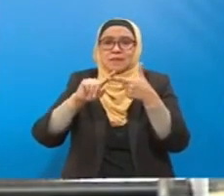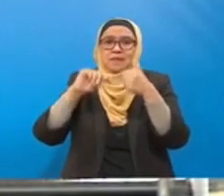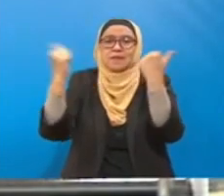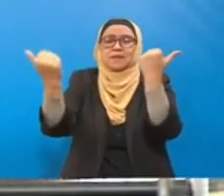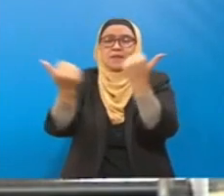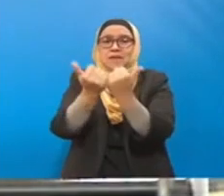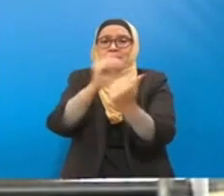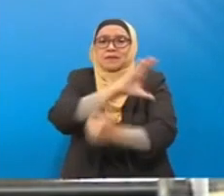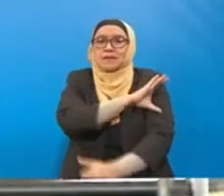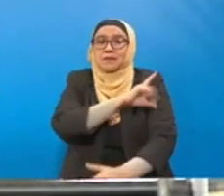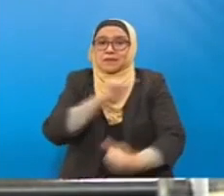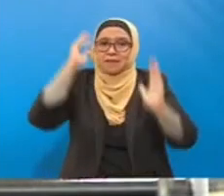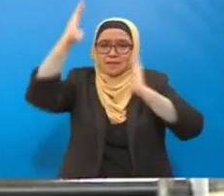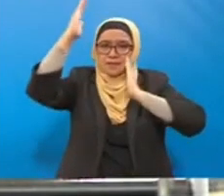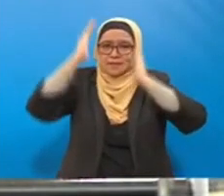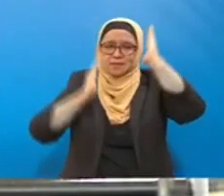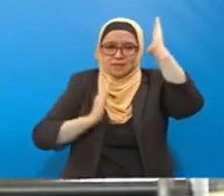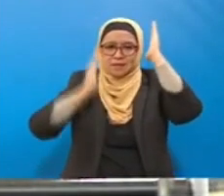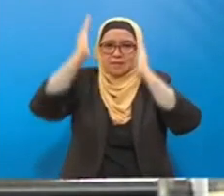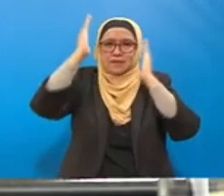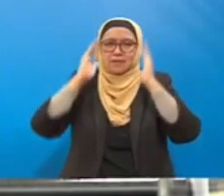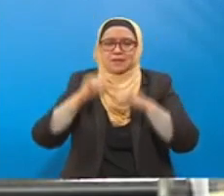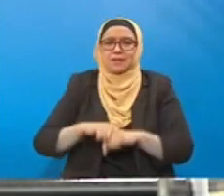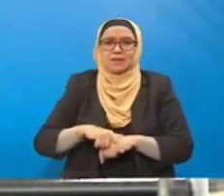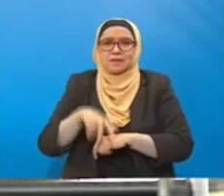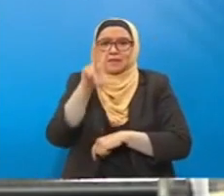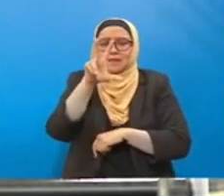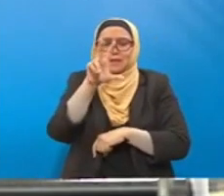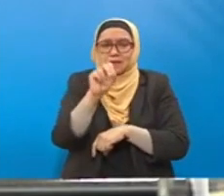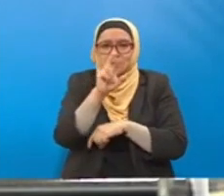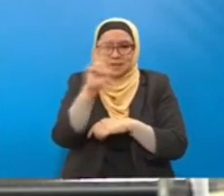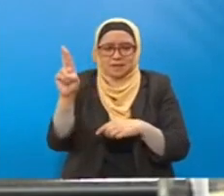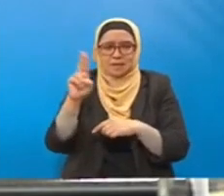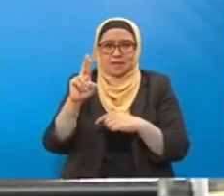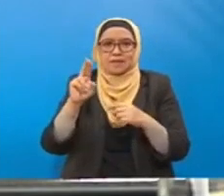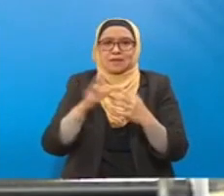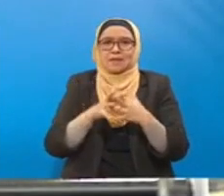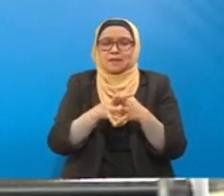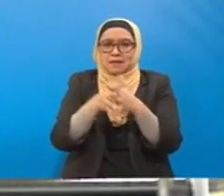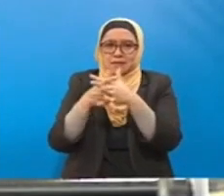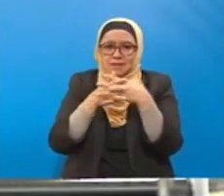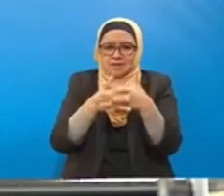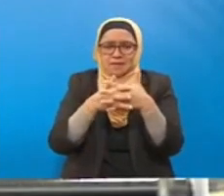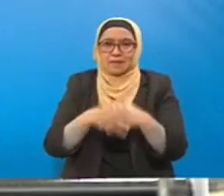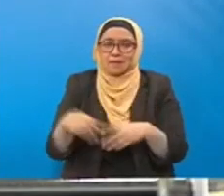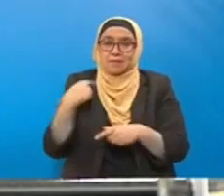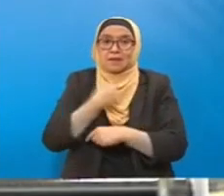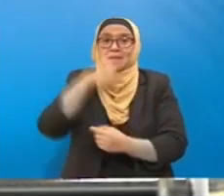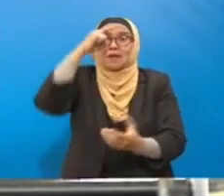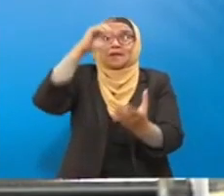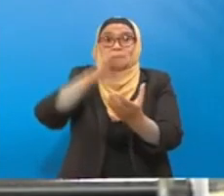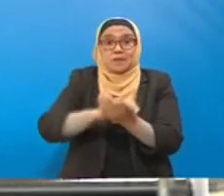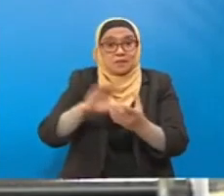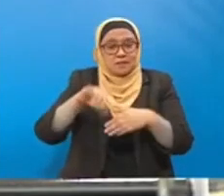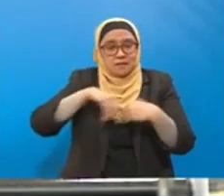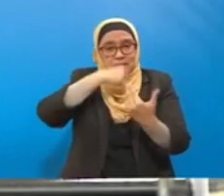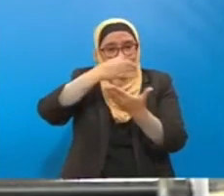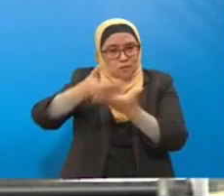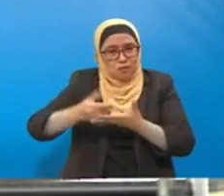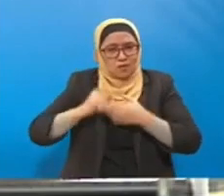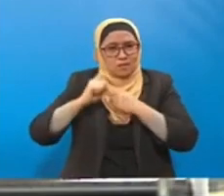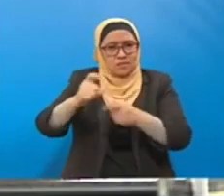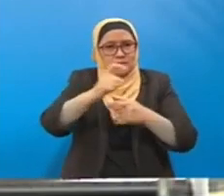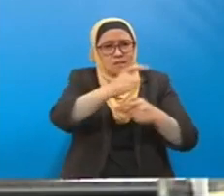bulan sabit merah Malaysia juga 30 ribu Dollar Amerika Ayo kita percaya bahwa sumbangan ini akan melengkapkan